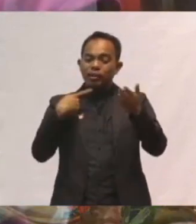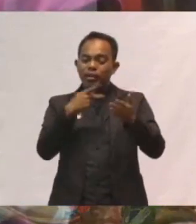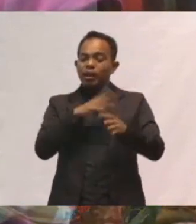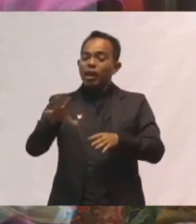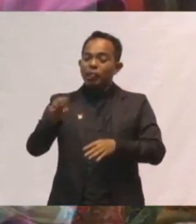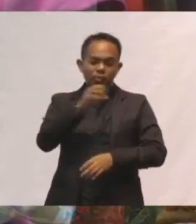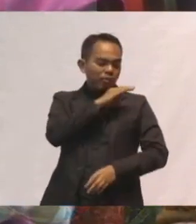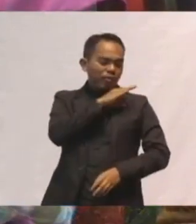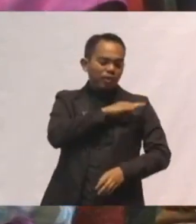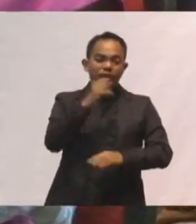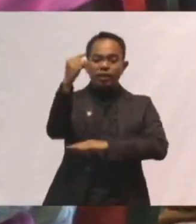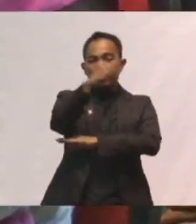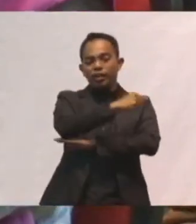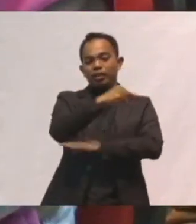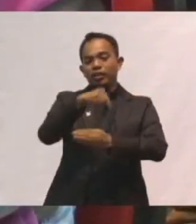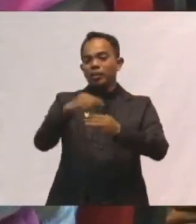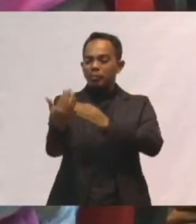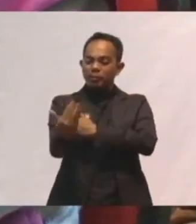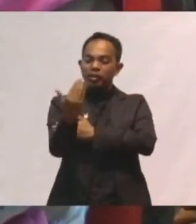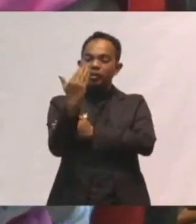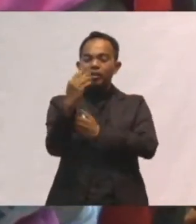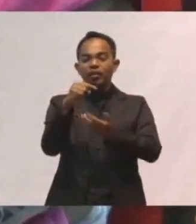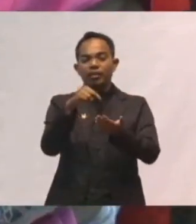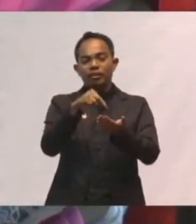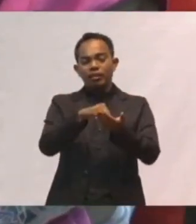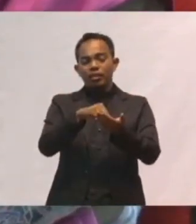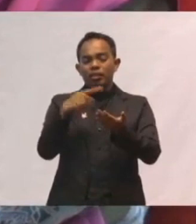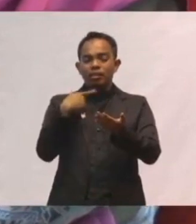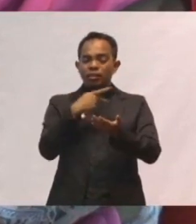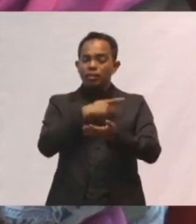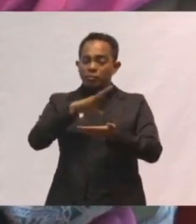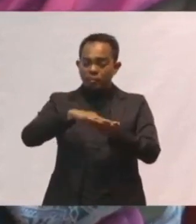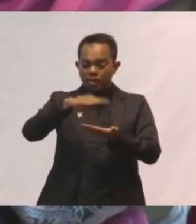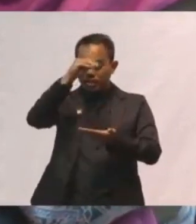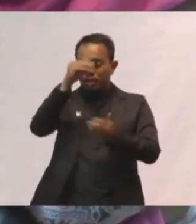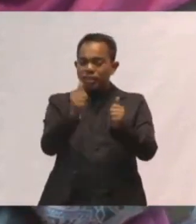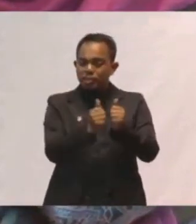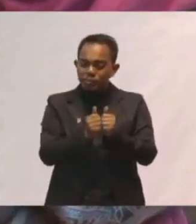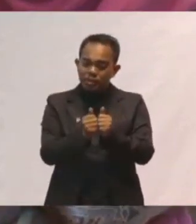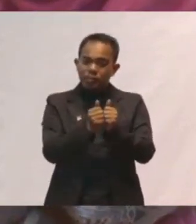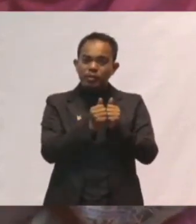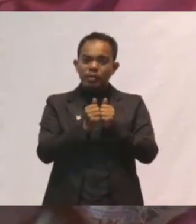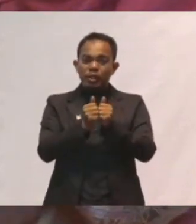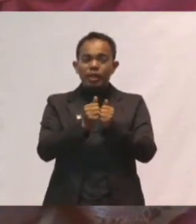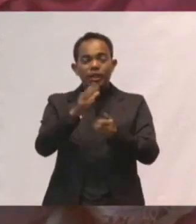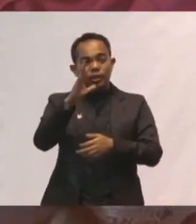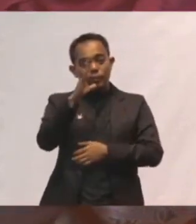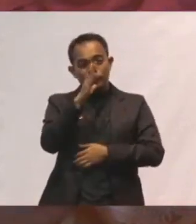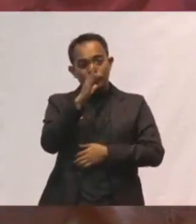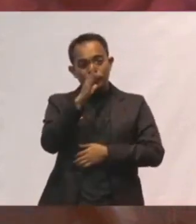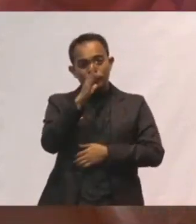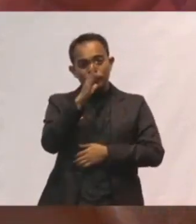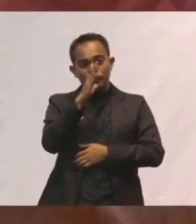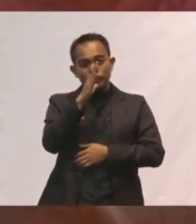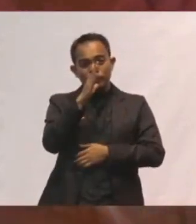hari ini, pada pagi mulia yang ini, kita belajar sama-sama, ibu tak